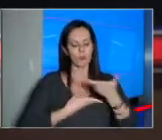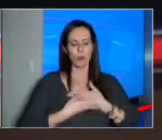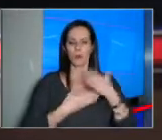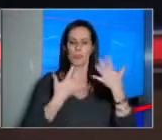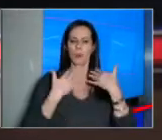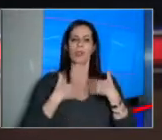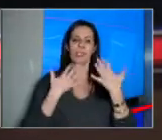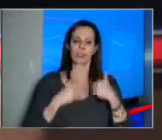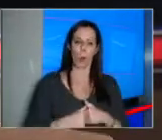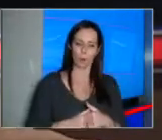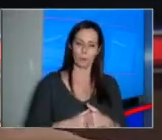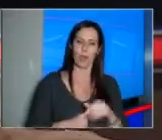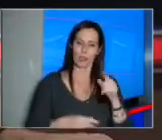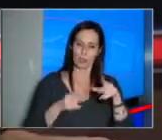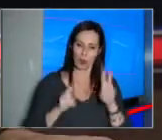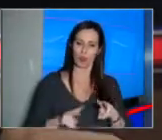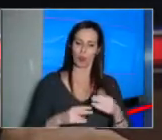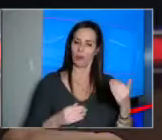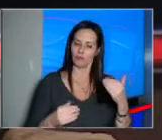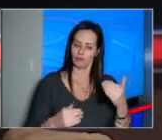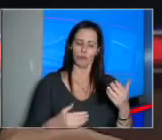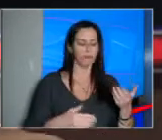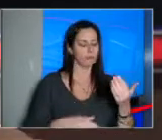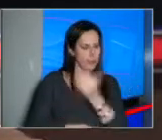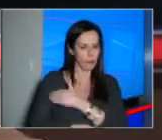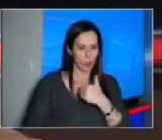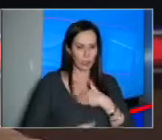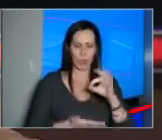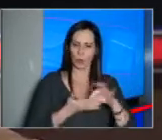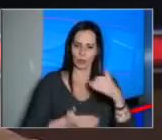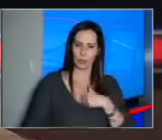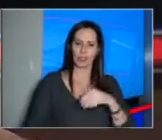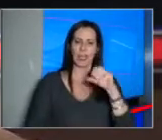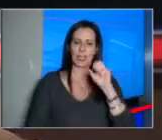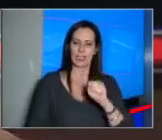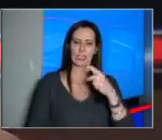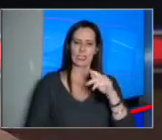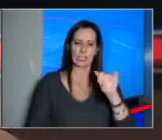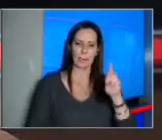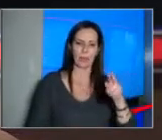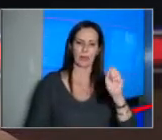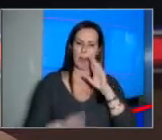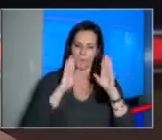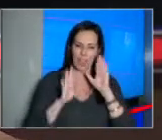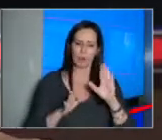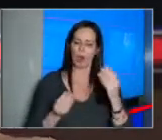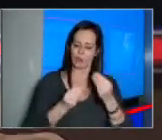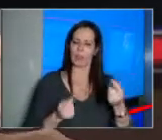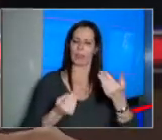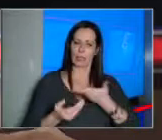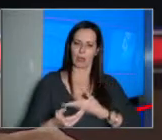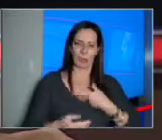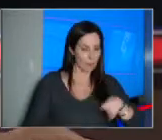ויספרו לנו את הסיפורים, אז אפשר לפנות אלינו בשמחה, לכתוב לי, ספיר סלוצקר אמרן, בפייסבוק, הדברים יגיעו